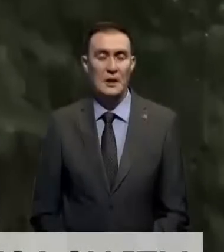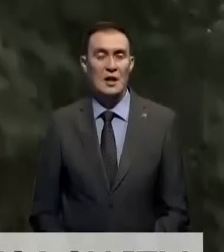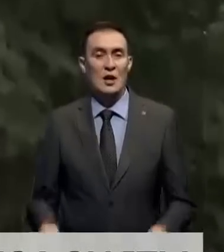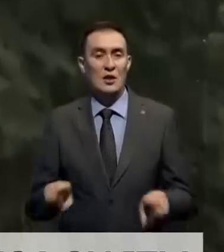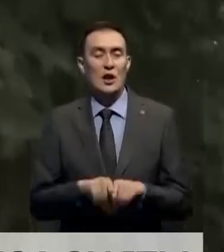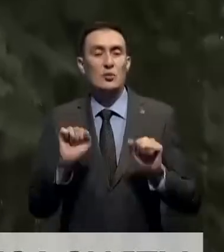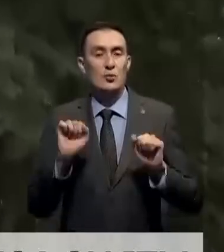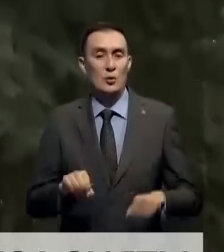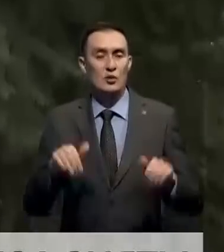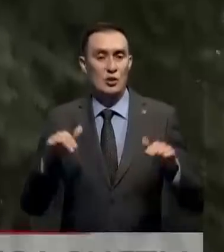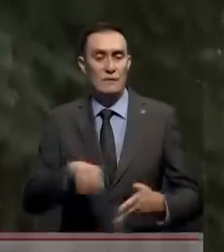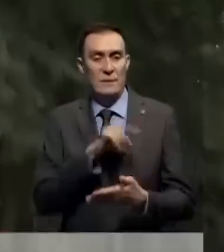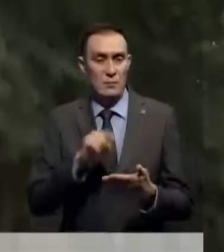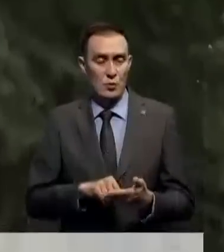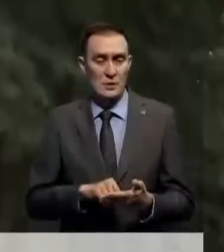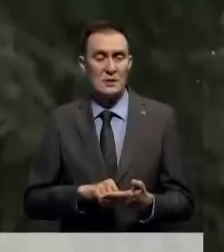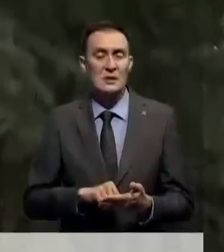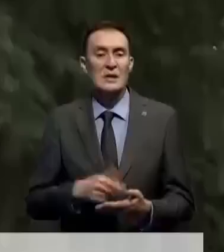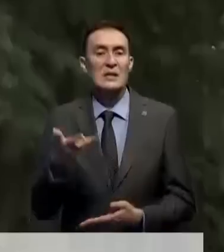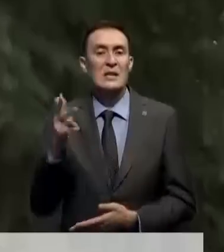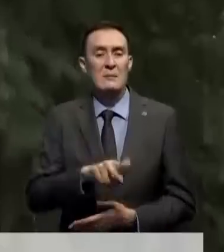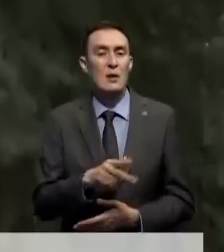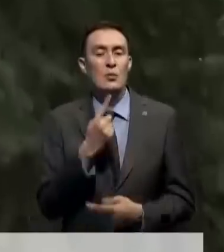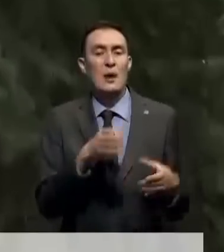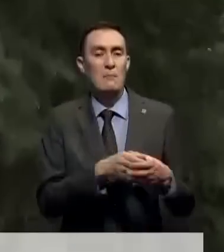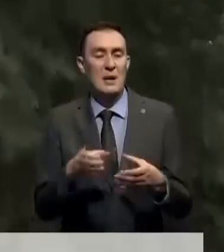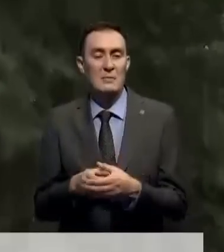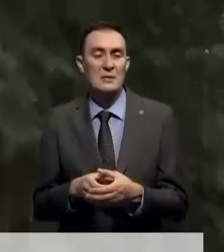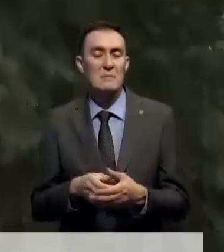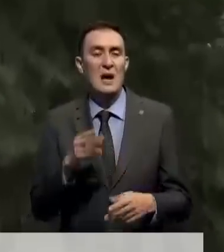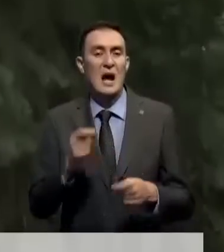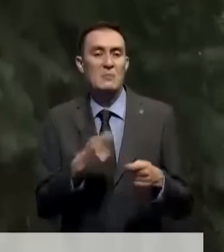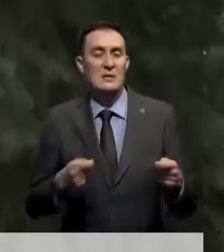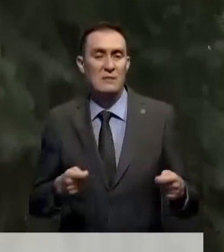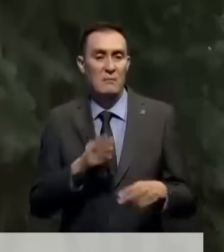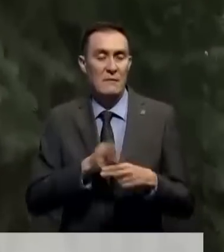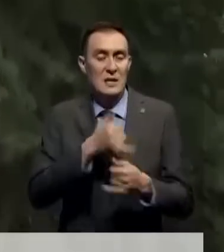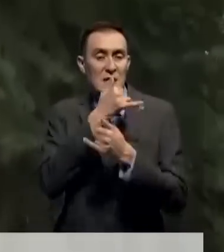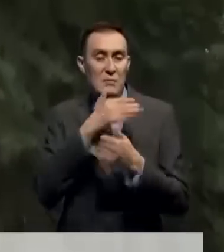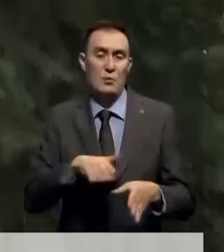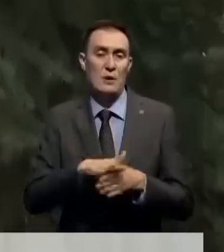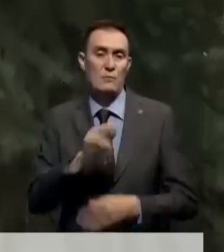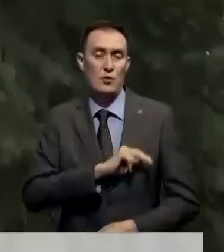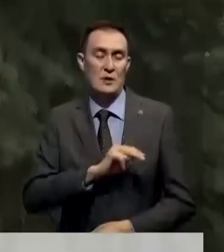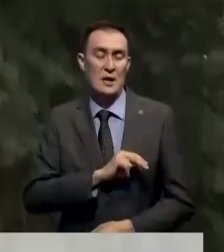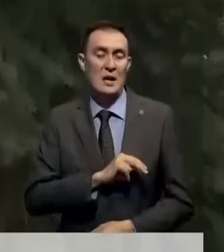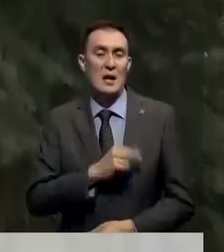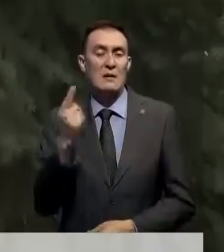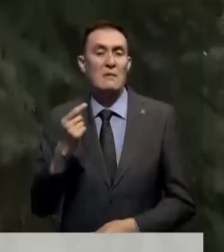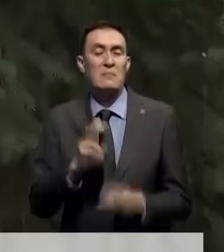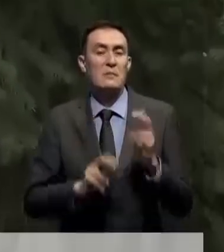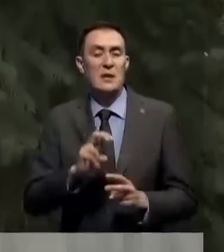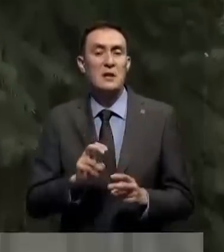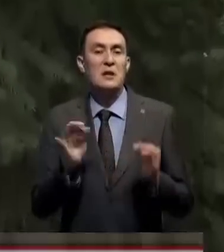Также нам удалось решить проблемные вопросы, связанные еще с 3 инвесторами. Из-за административных барьеров они не могли реализовать свои проекты. В одном случае